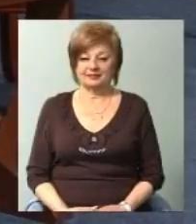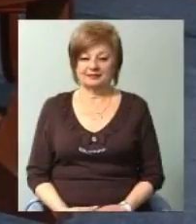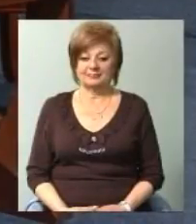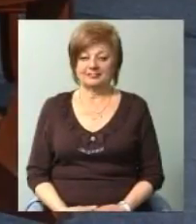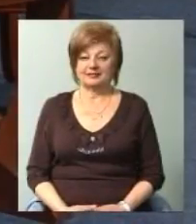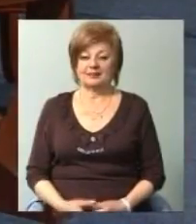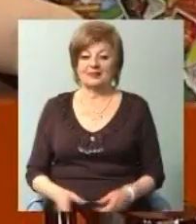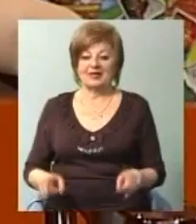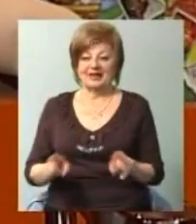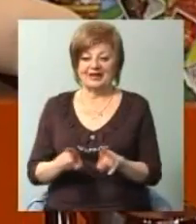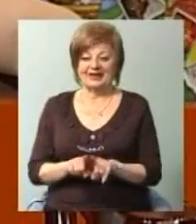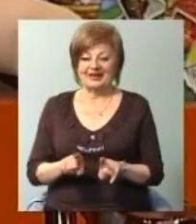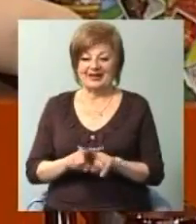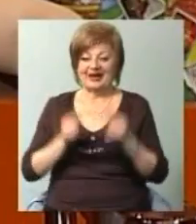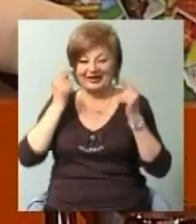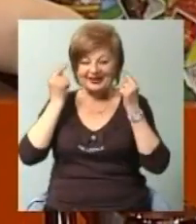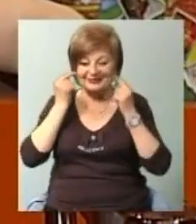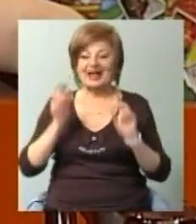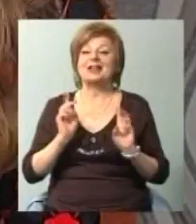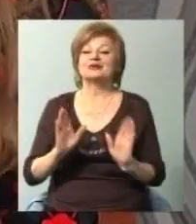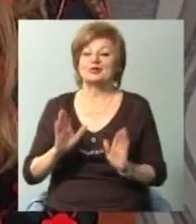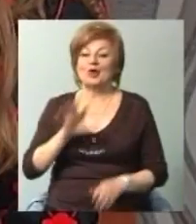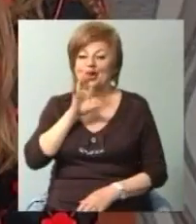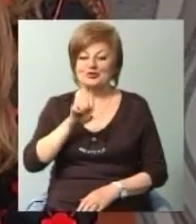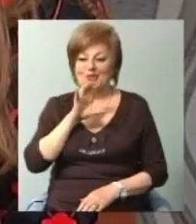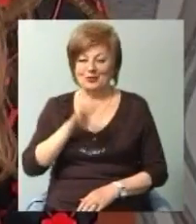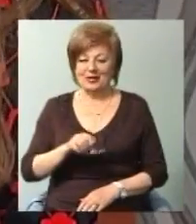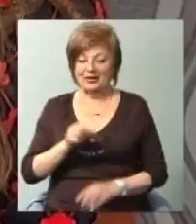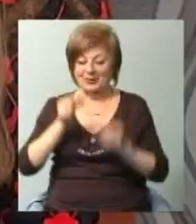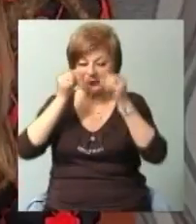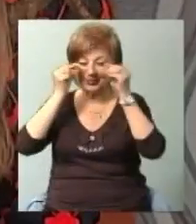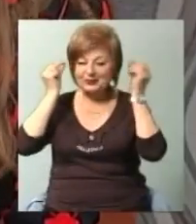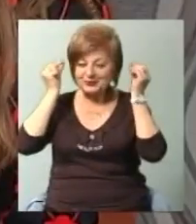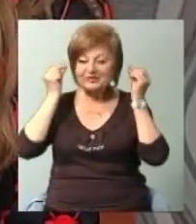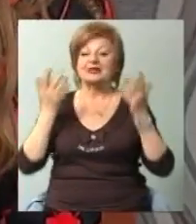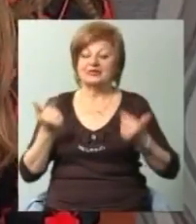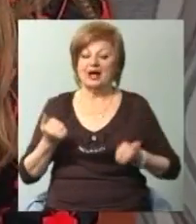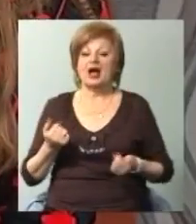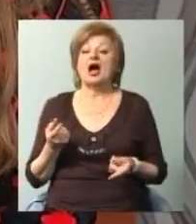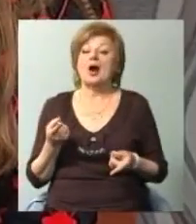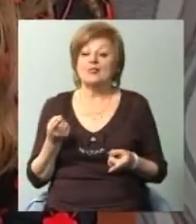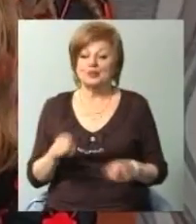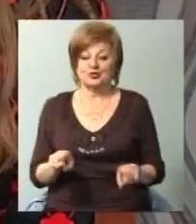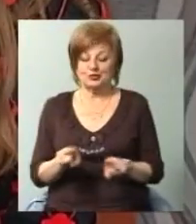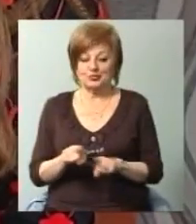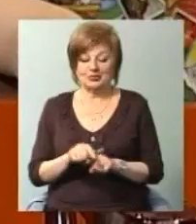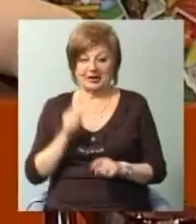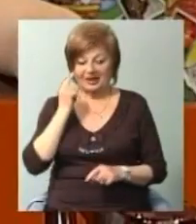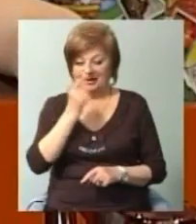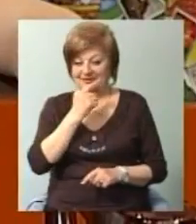Як у китайця, тільки собака. Напевно, теж з вузькими очима. Так. А для чого собаки такі